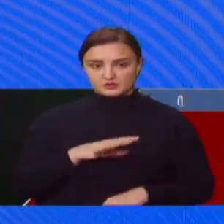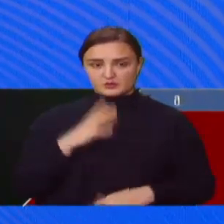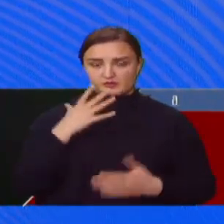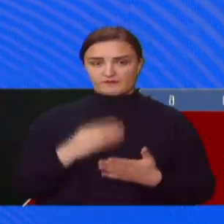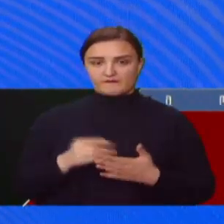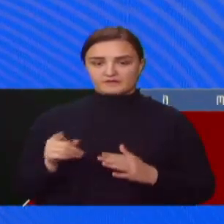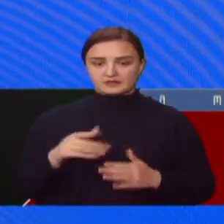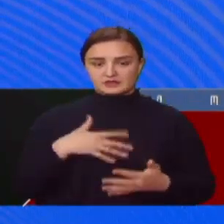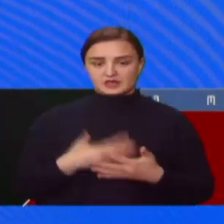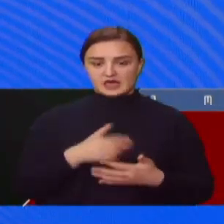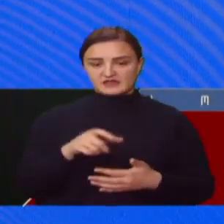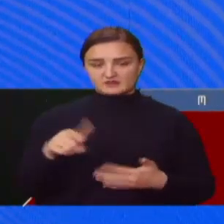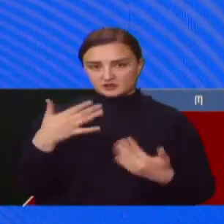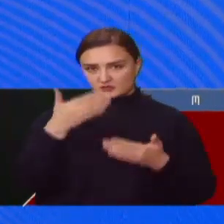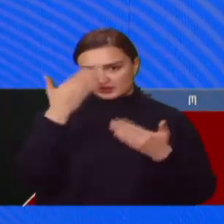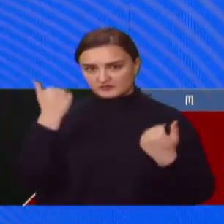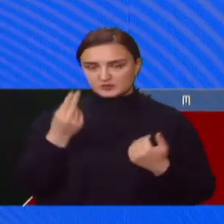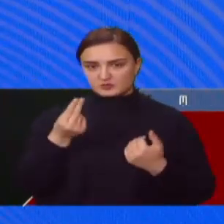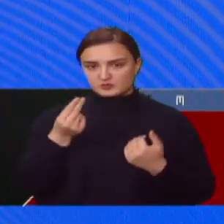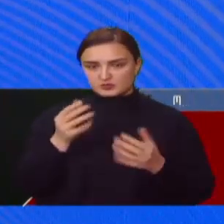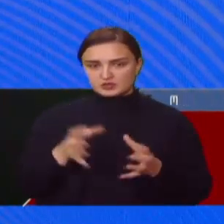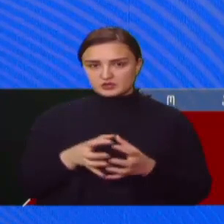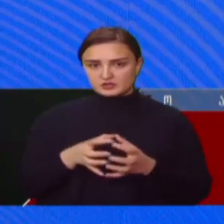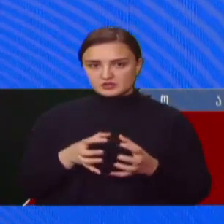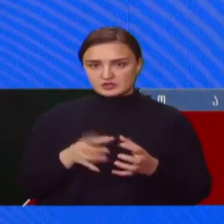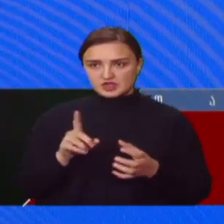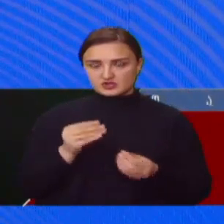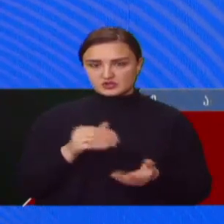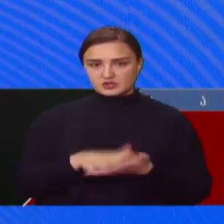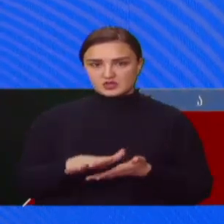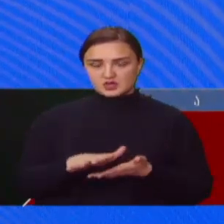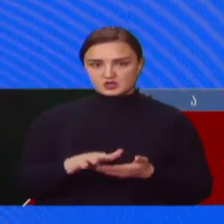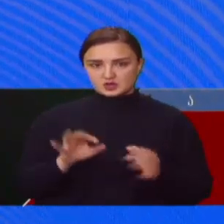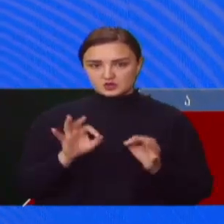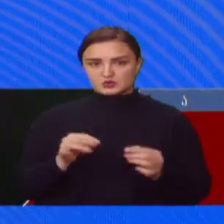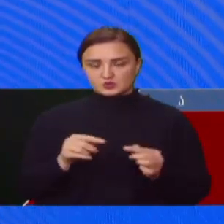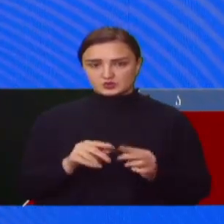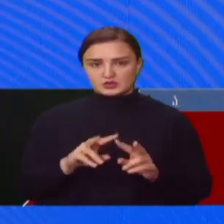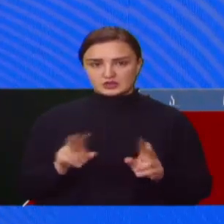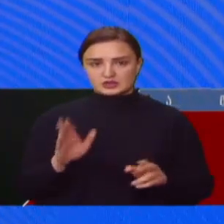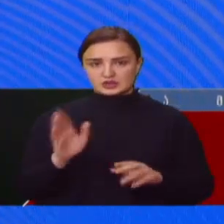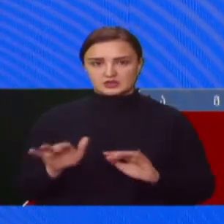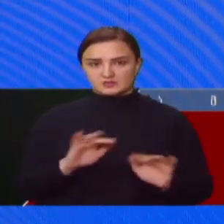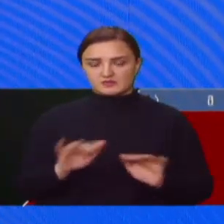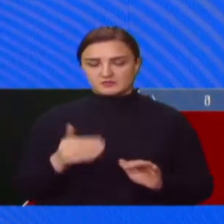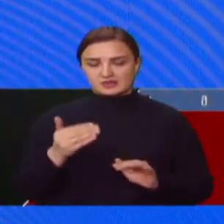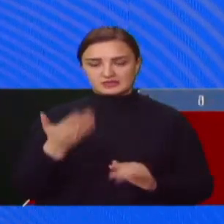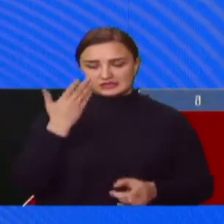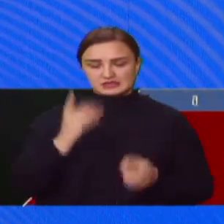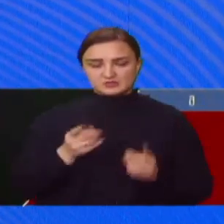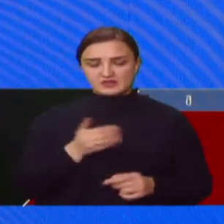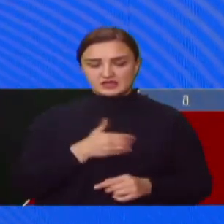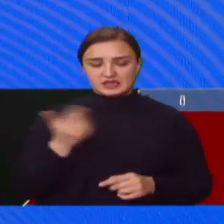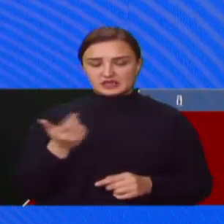თავისი აქტივისტები დაავიწყდათ და იმ ფულიცად საში დახარჯეს ღმერთმა უწყის. აი ზუსტად ასე მოიქცევიან, იმიტომ რომ მათი სინამდვილეში ეს მათი